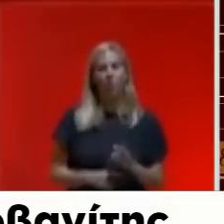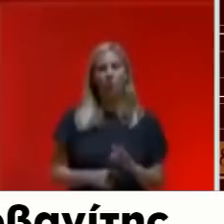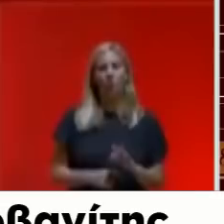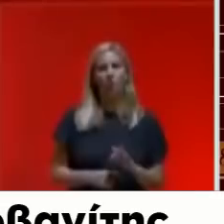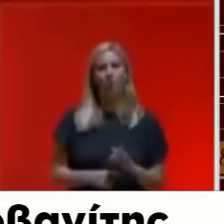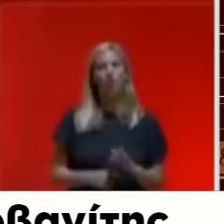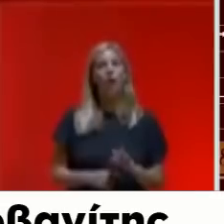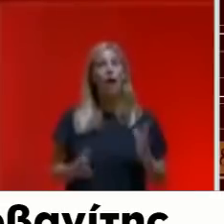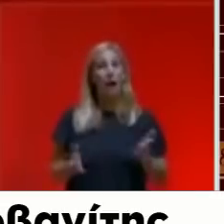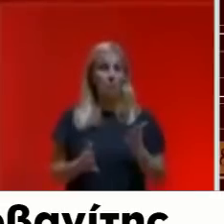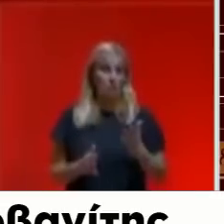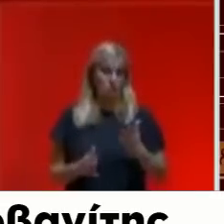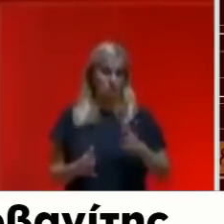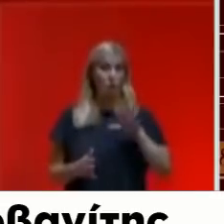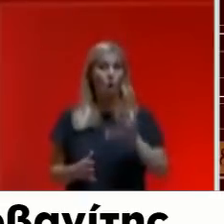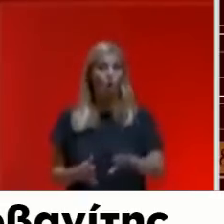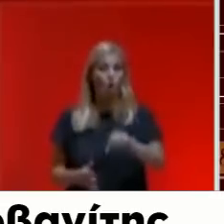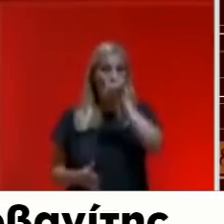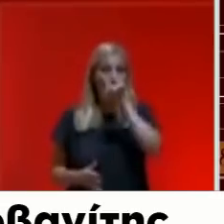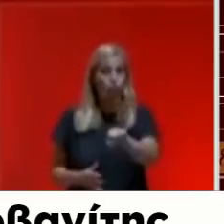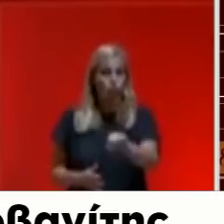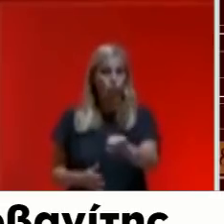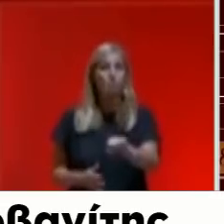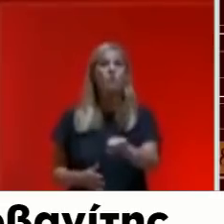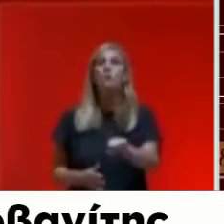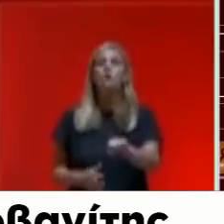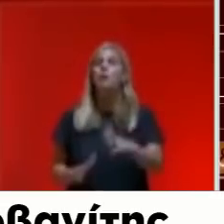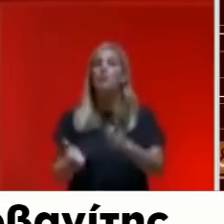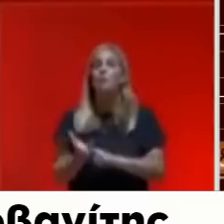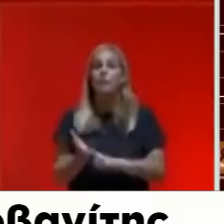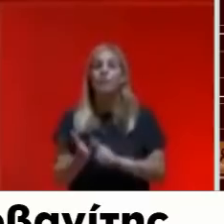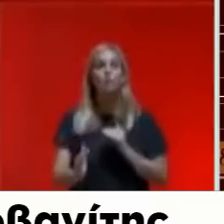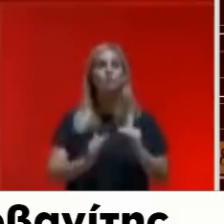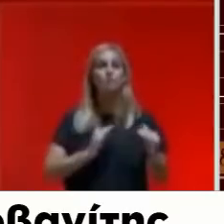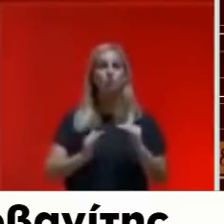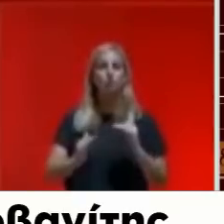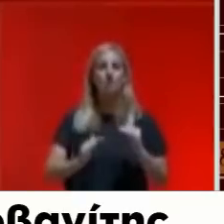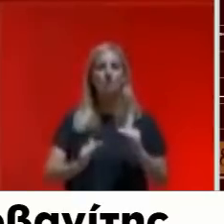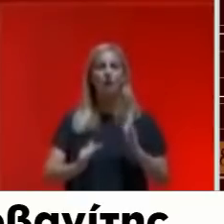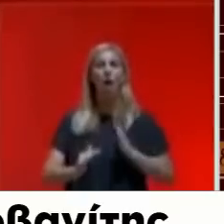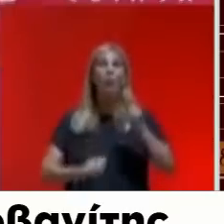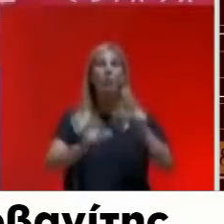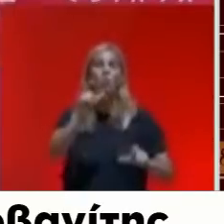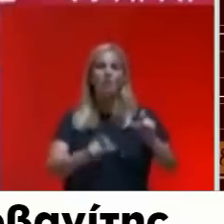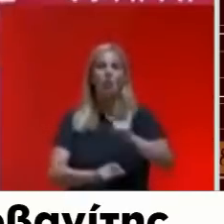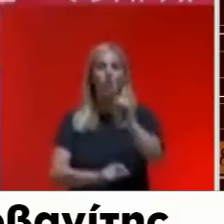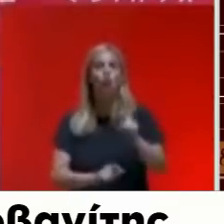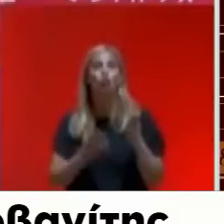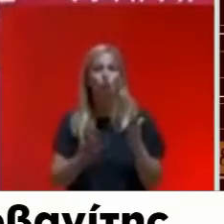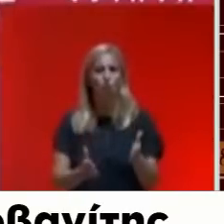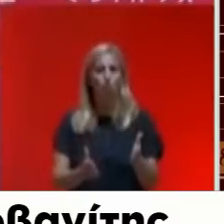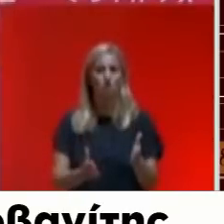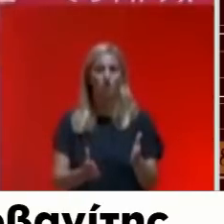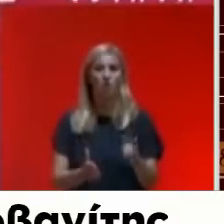κι εγώ. Λοιπόν, η εμπειρία σου και στο ΣΥΡΙΖΑ, αλλά και δημοσιογραφικά και πολιτικά είναι τεράστια, το γνωρίζω